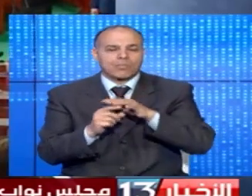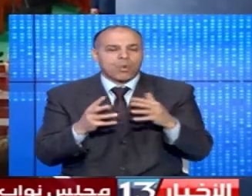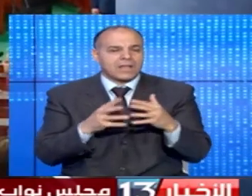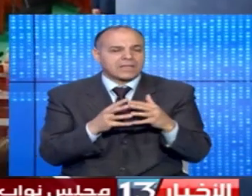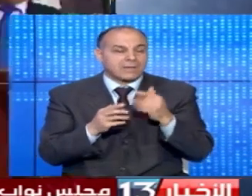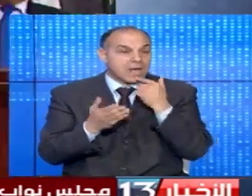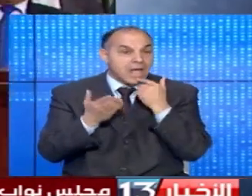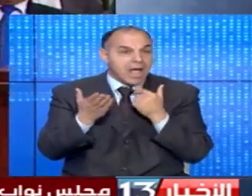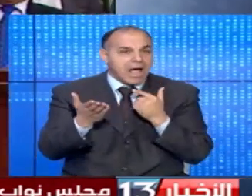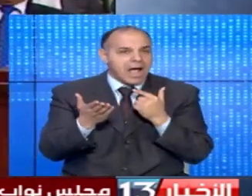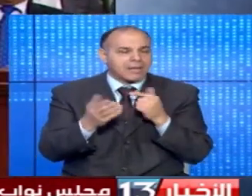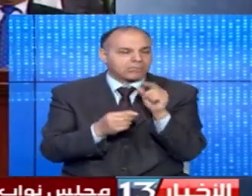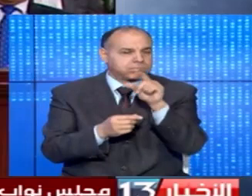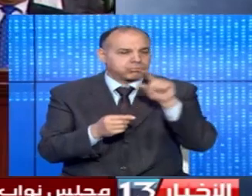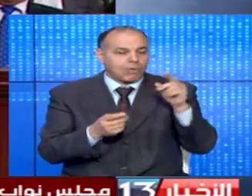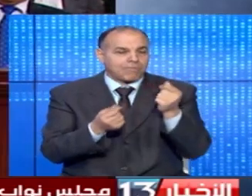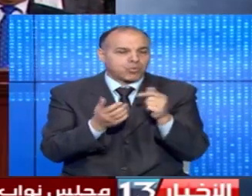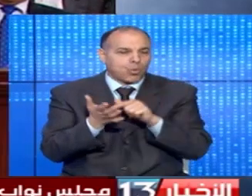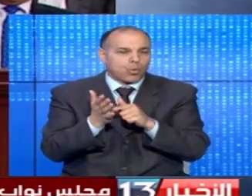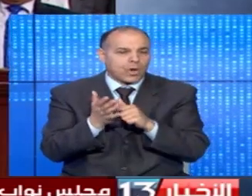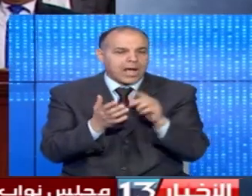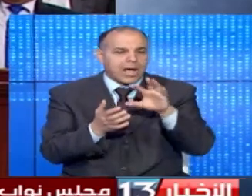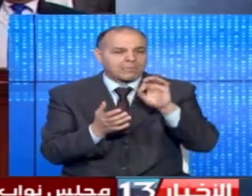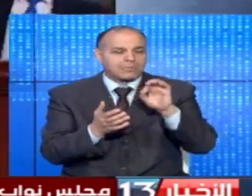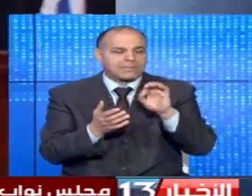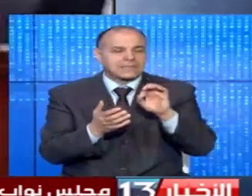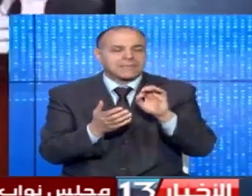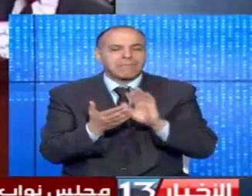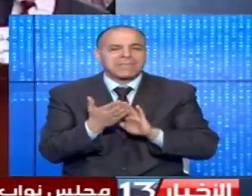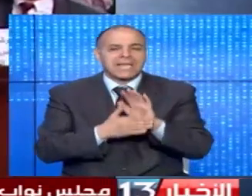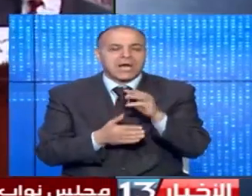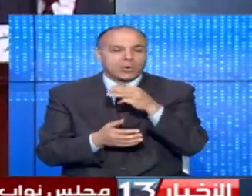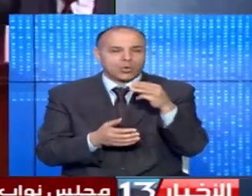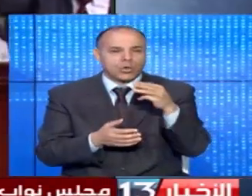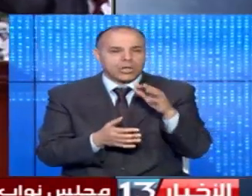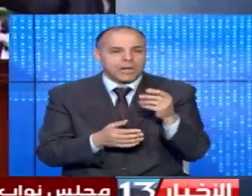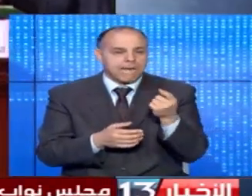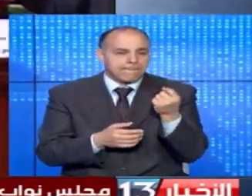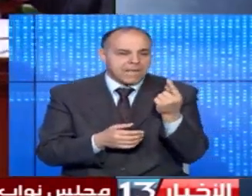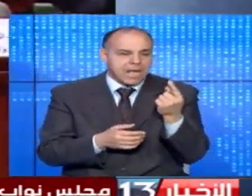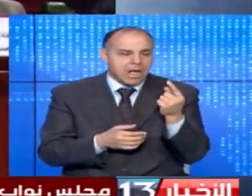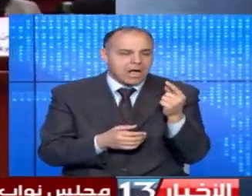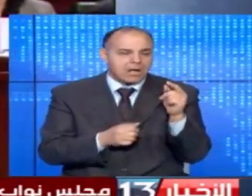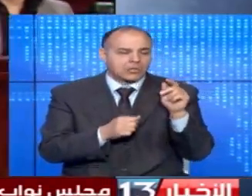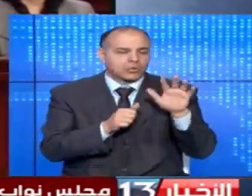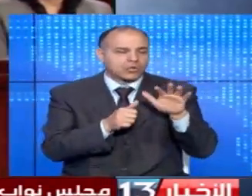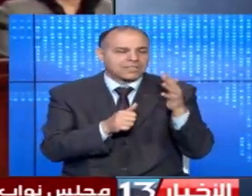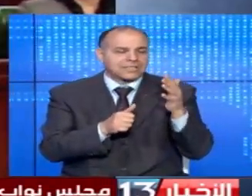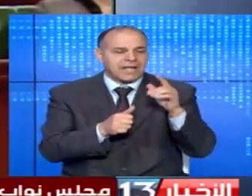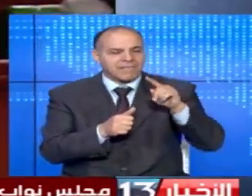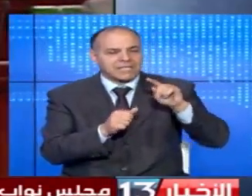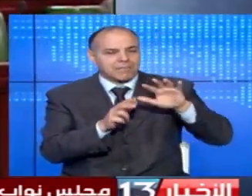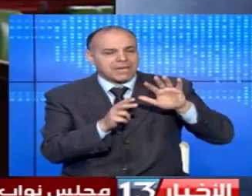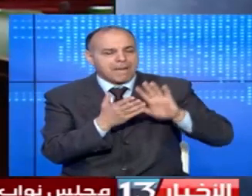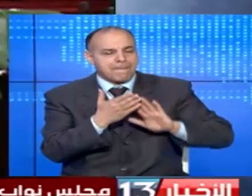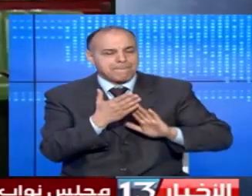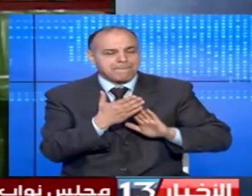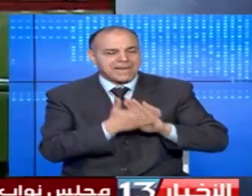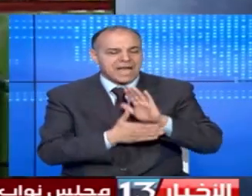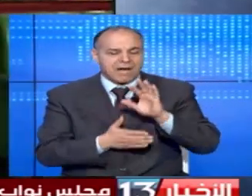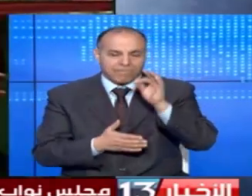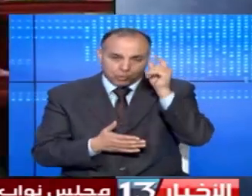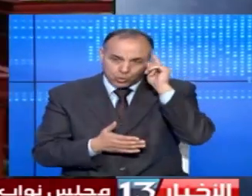بقيمه جمليه تقدر بخمسين مليون اورو اي حوالي مائه وخمسه وستين فاصل ثمانيه مليون دينار